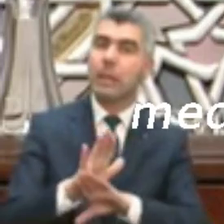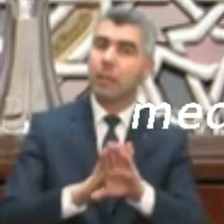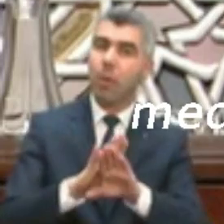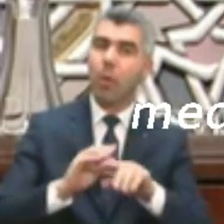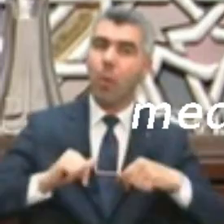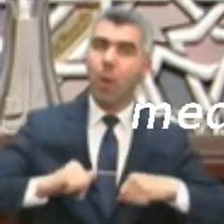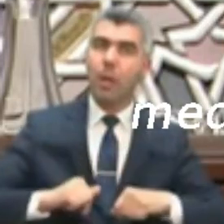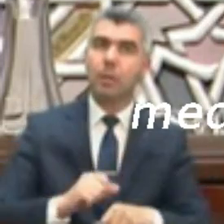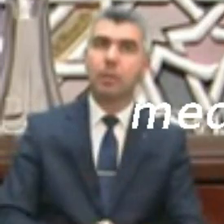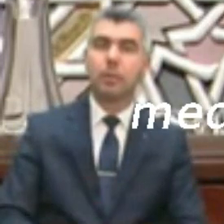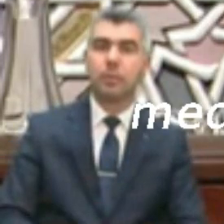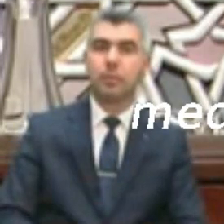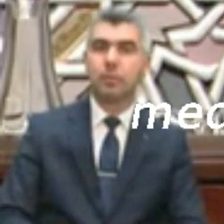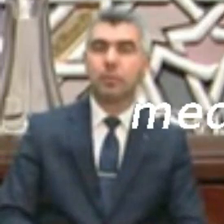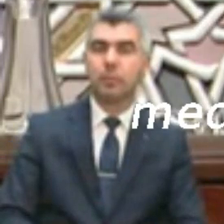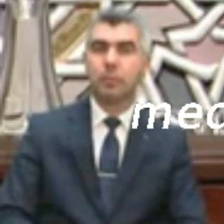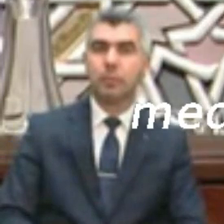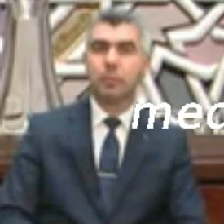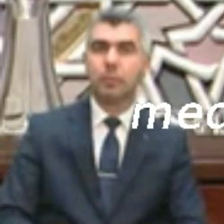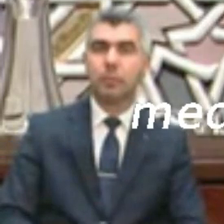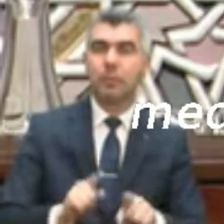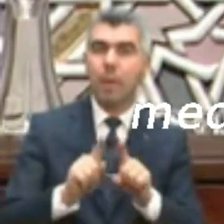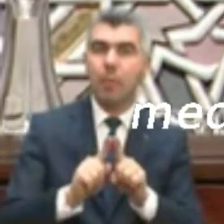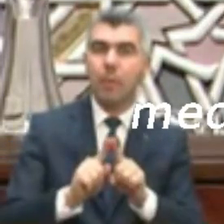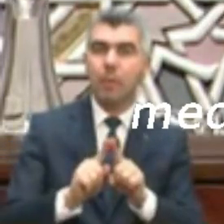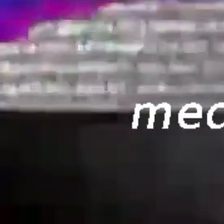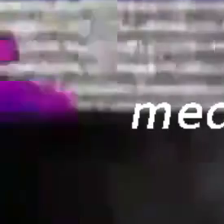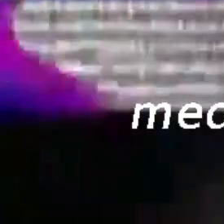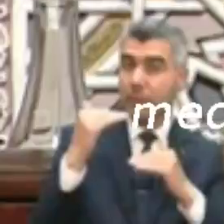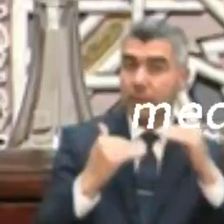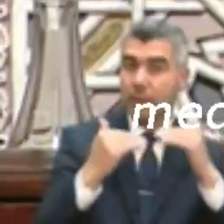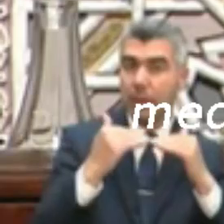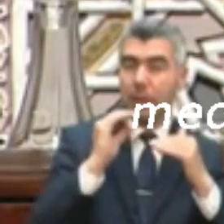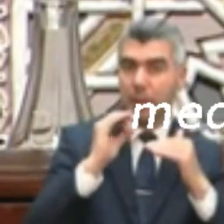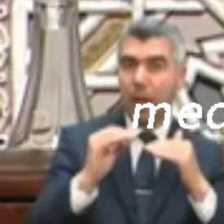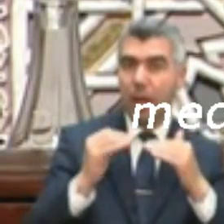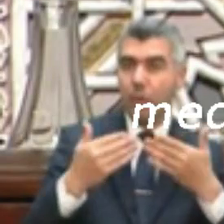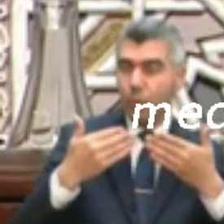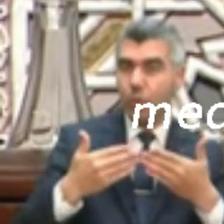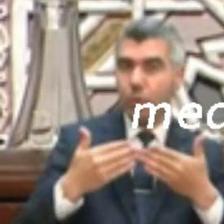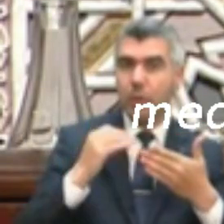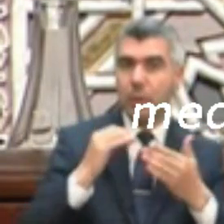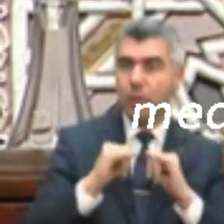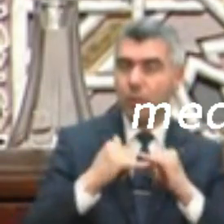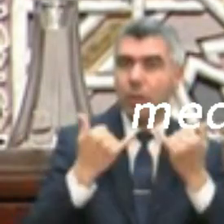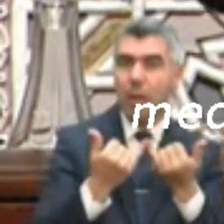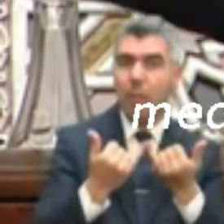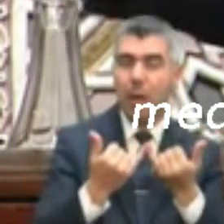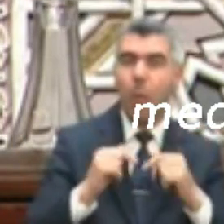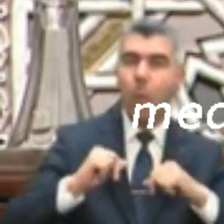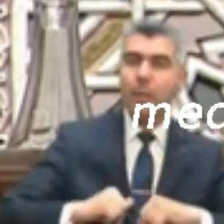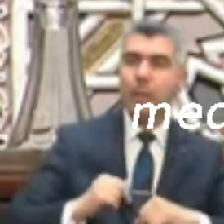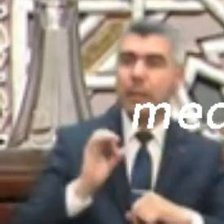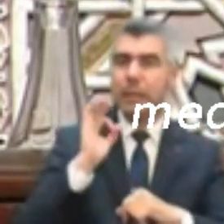أعتذر، أنا أطبق القانون، لا فاز أحد فوق القانون. إلا جينا هنا نديروا التمييز، هذا وزير